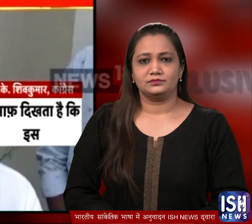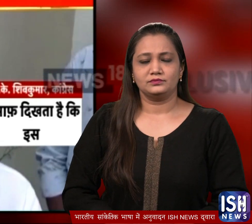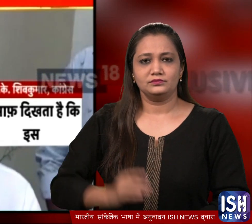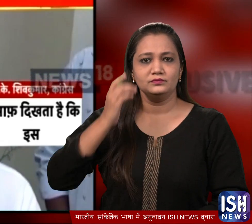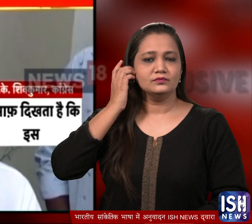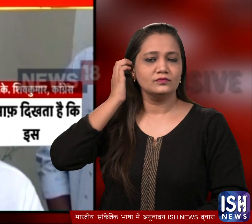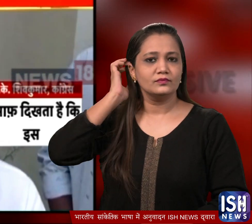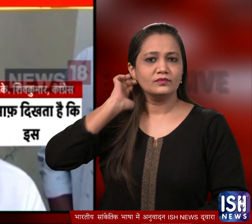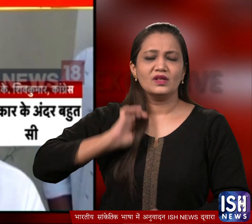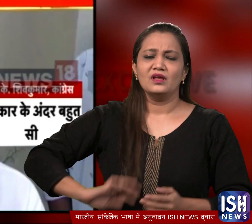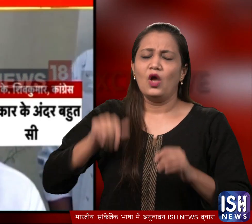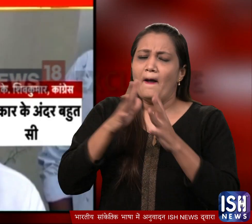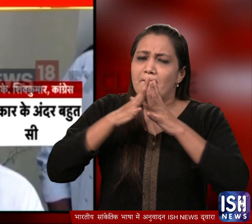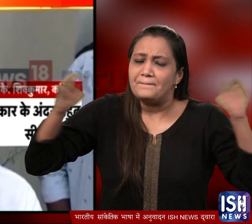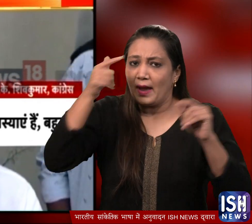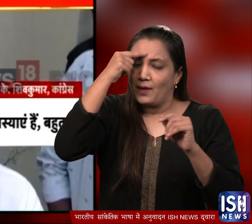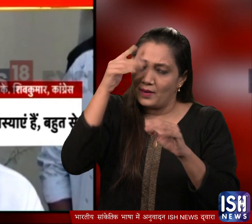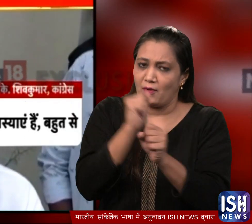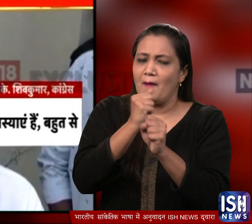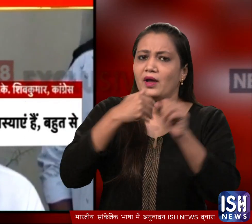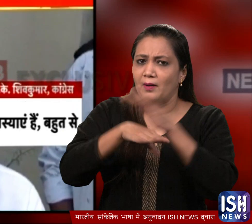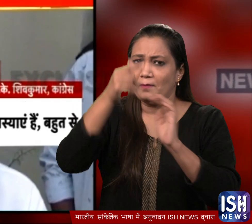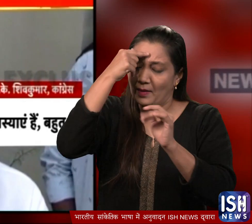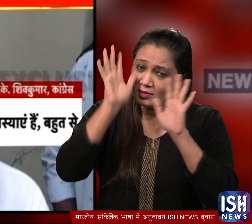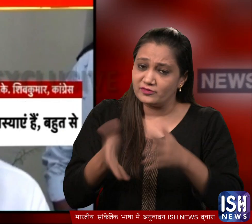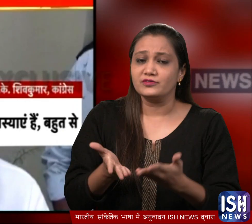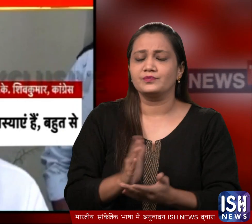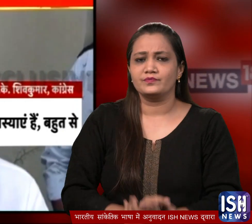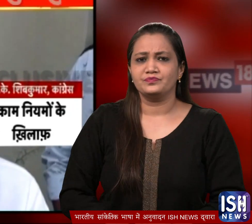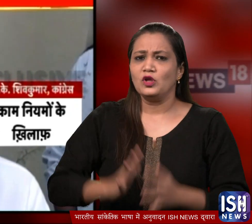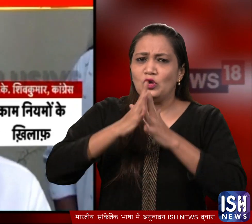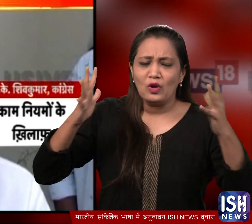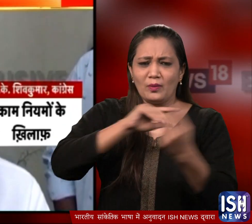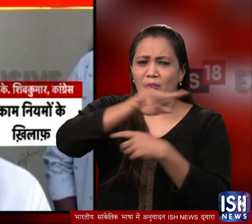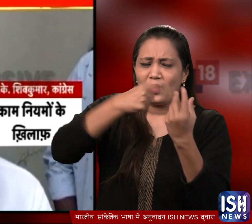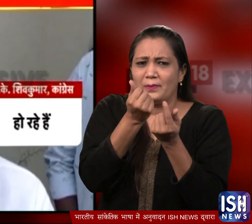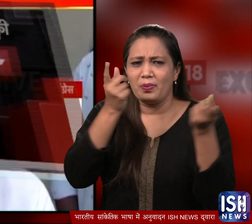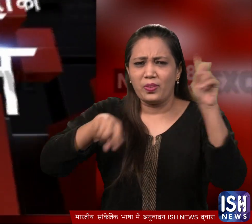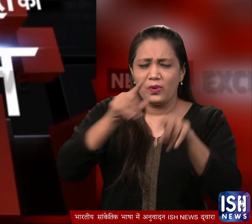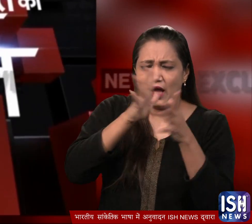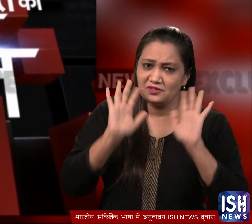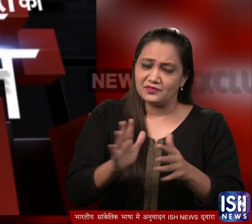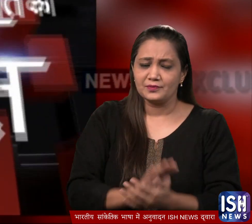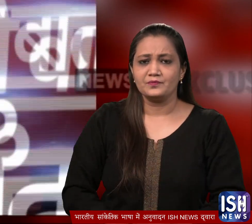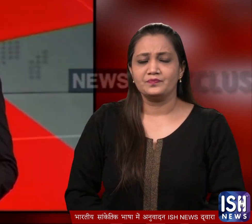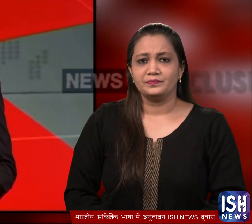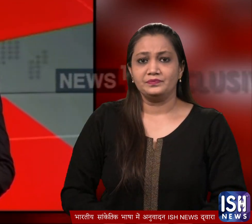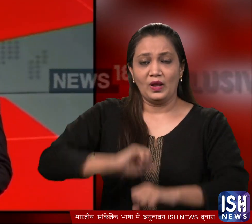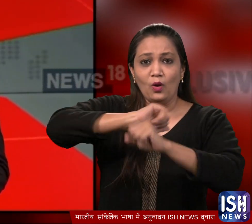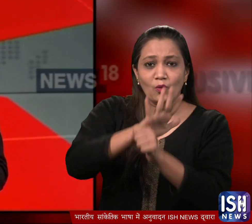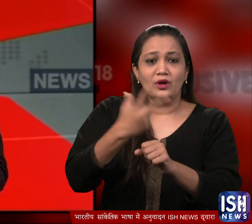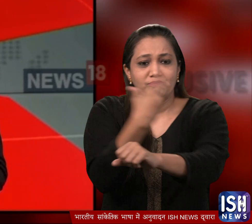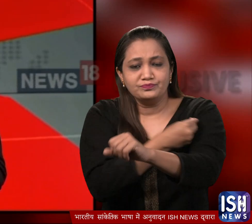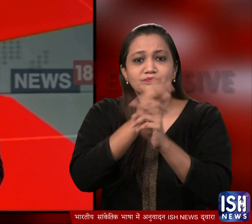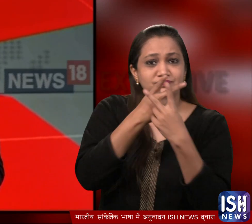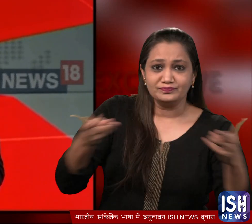shows that there is a big problem in the government, internal government. Lot of dissident activities is going on. कोरोना के खिलाफ चल